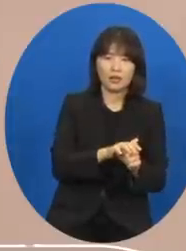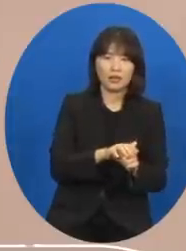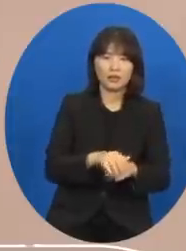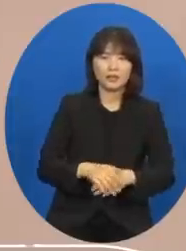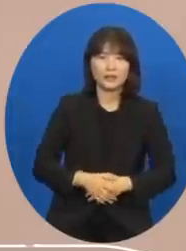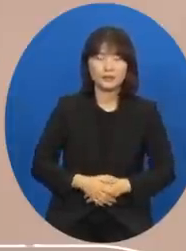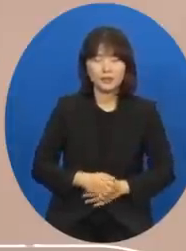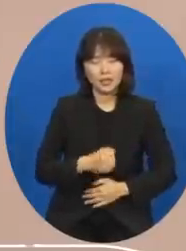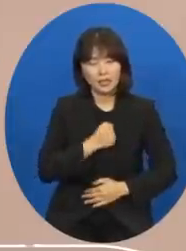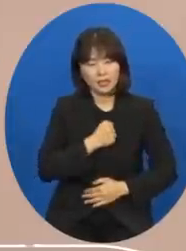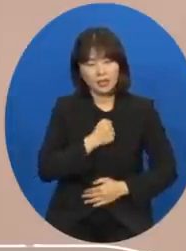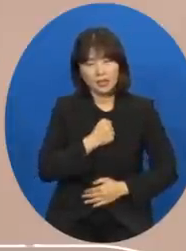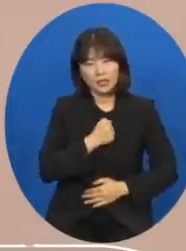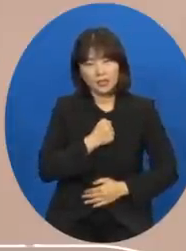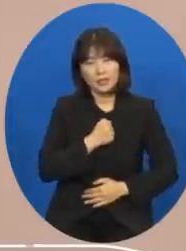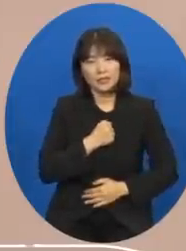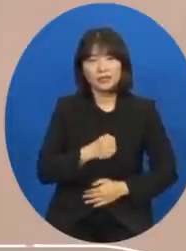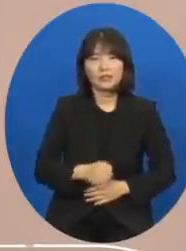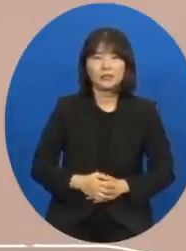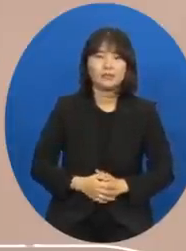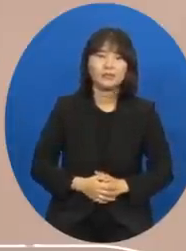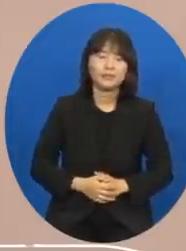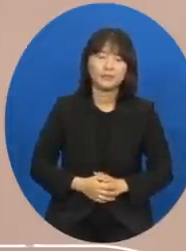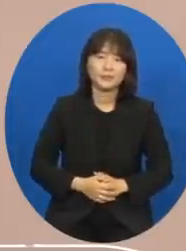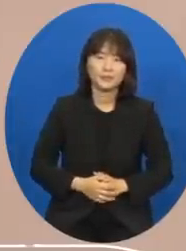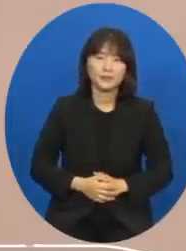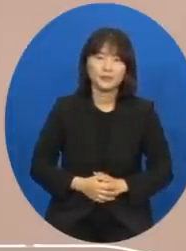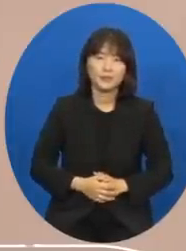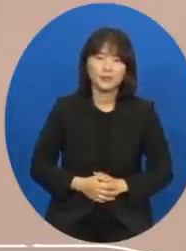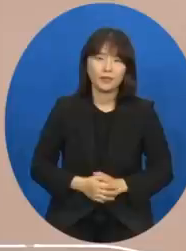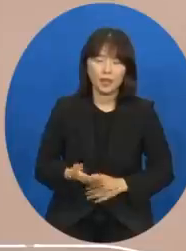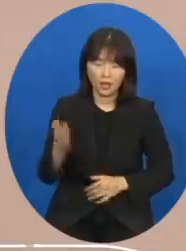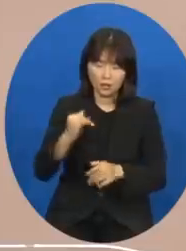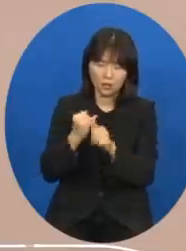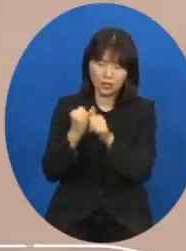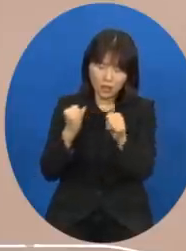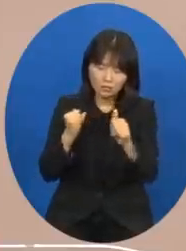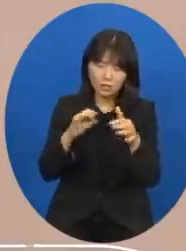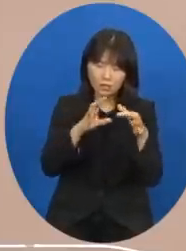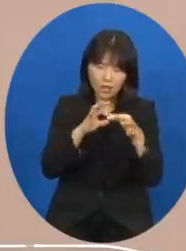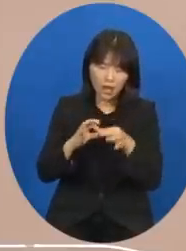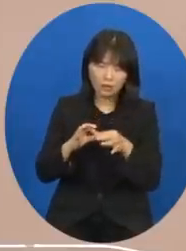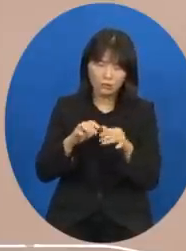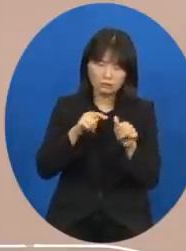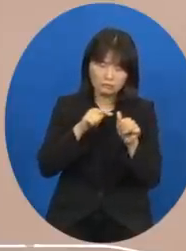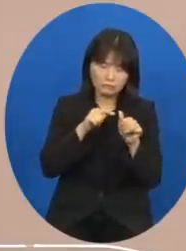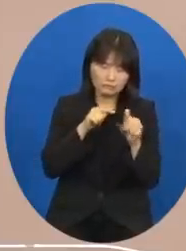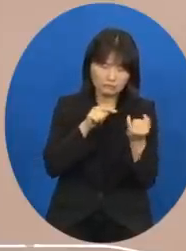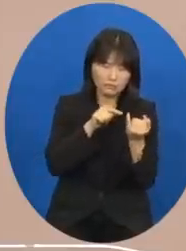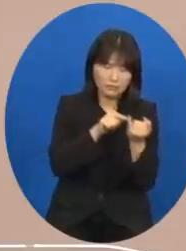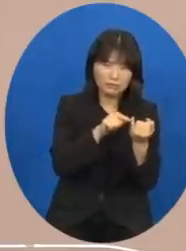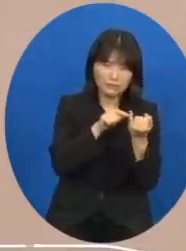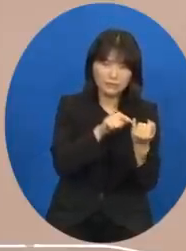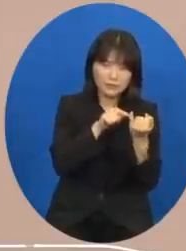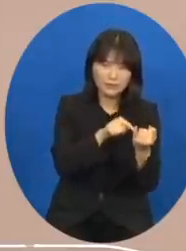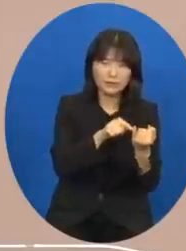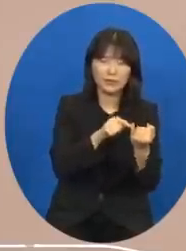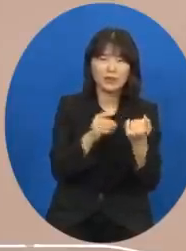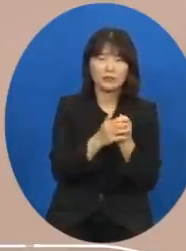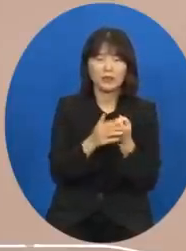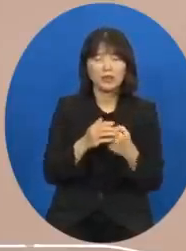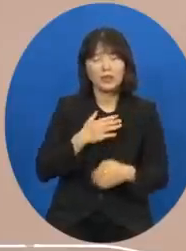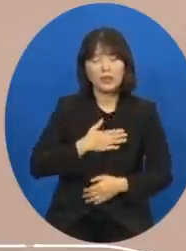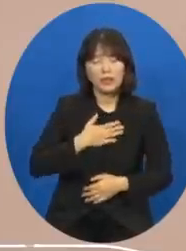참 답답하기도 하고. 그래도 남편이 하도 철없이 그렇게 조르니까 그래 그러면